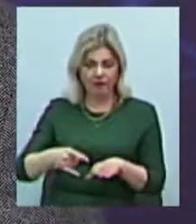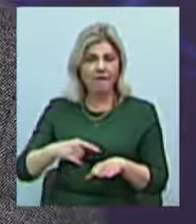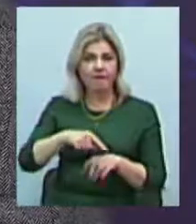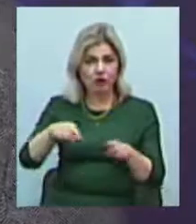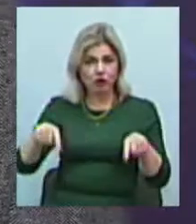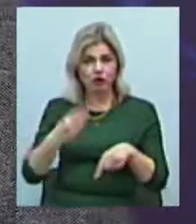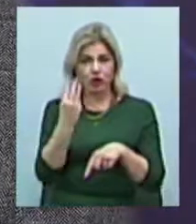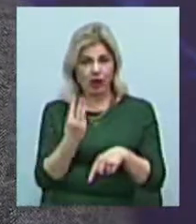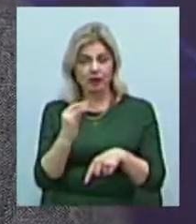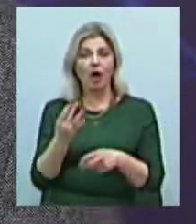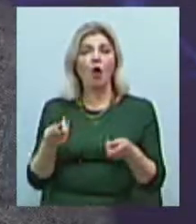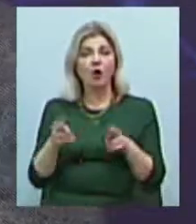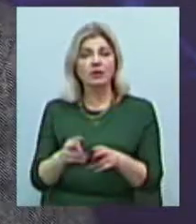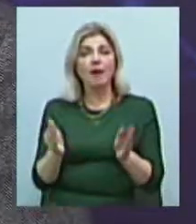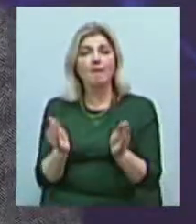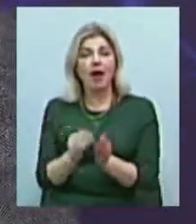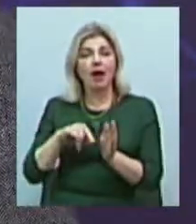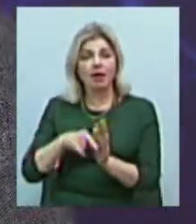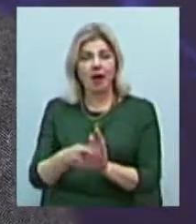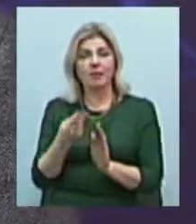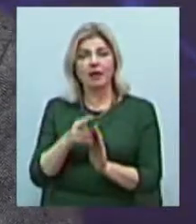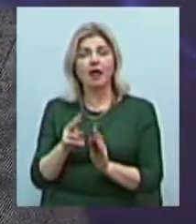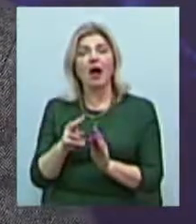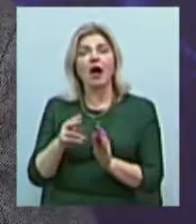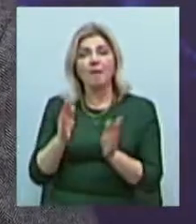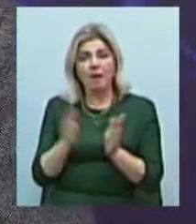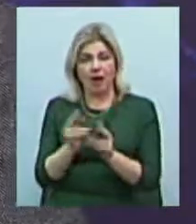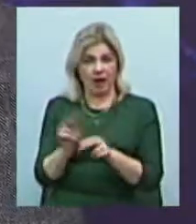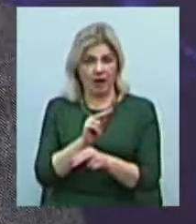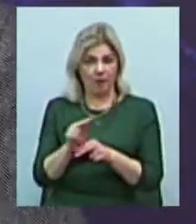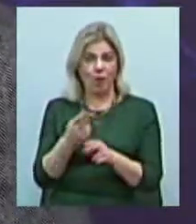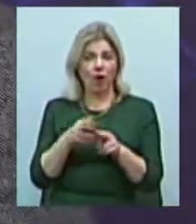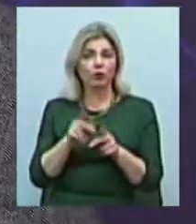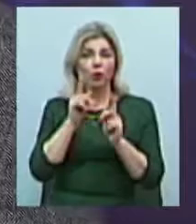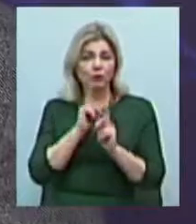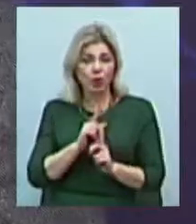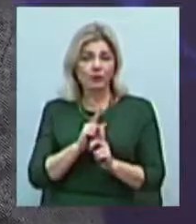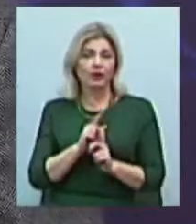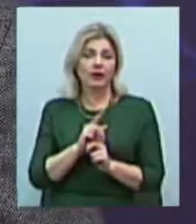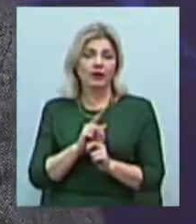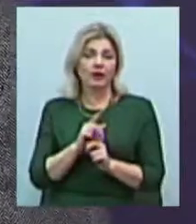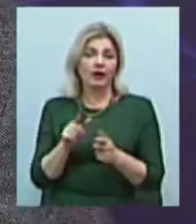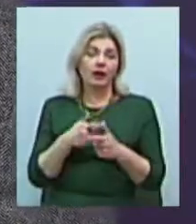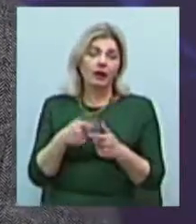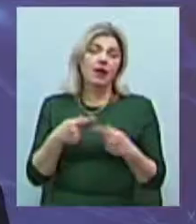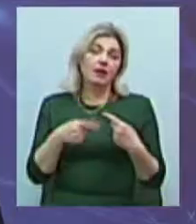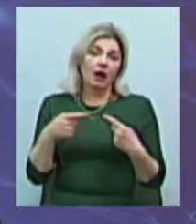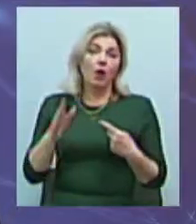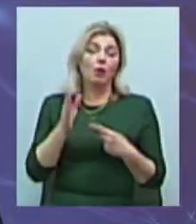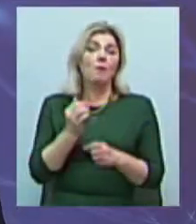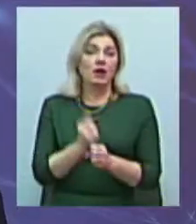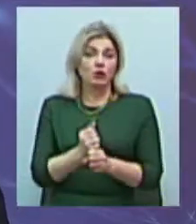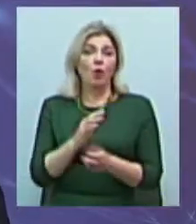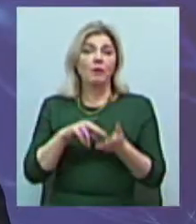і далі. І залишає маленькі ямки для ямкового ремонту, яка чи вже ручна фреза, навісна, чи така буде працювати. Тобто ми